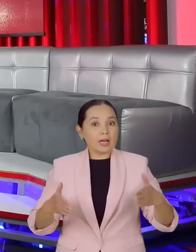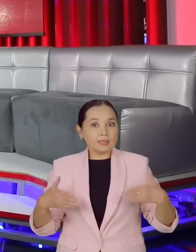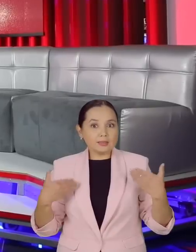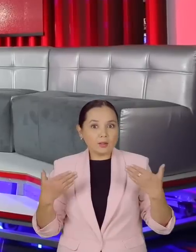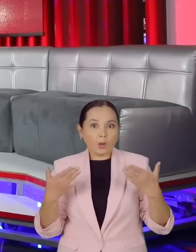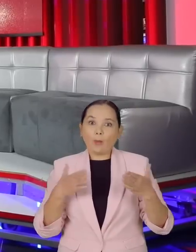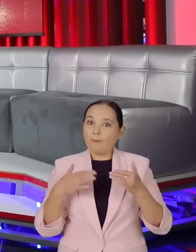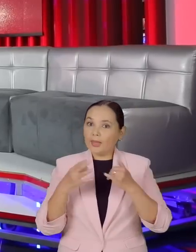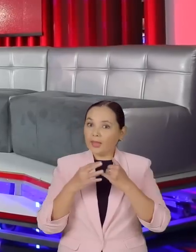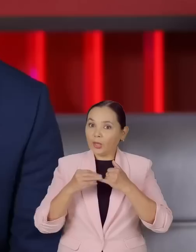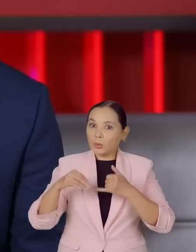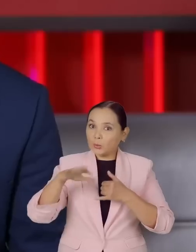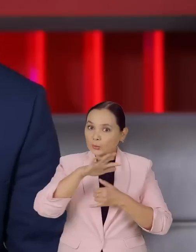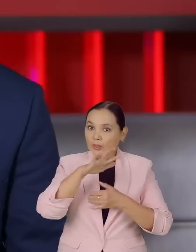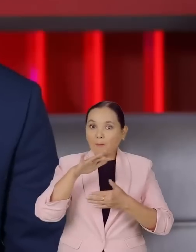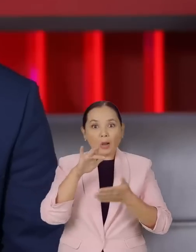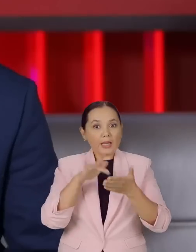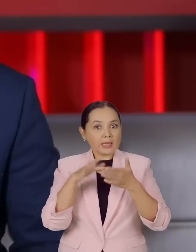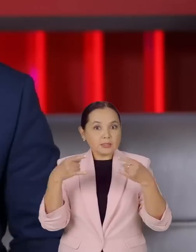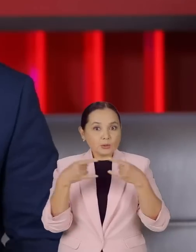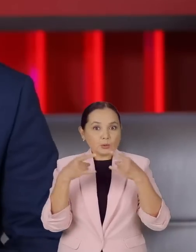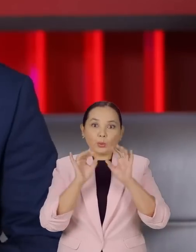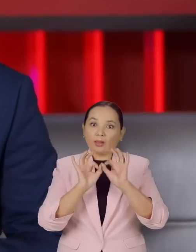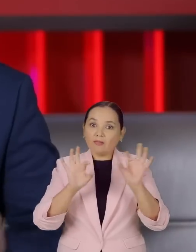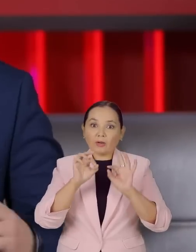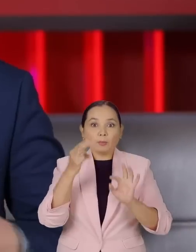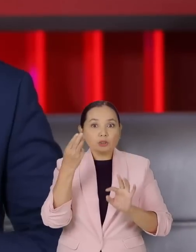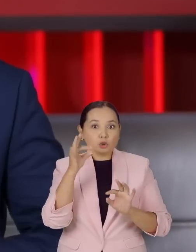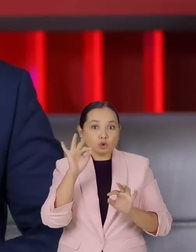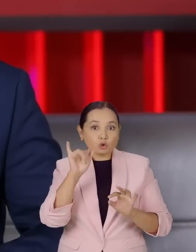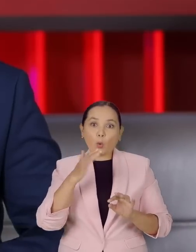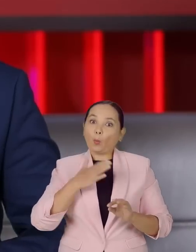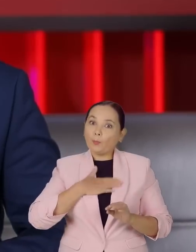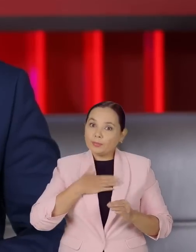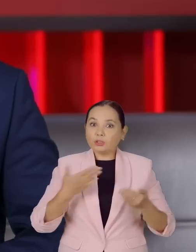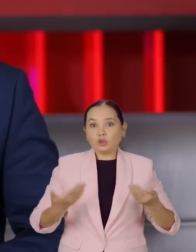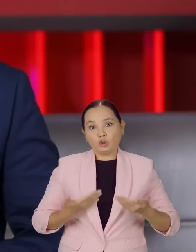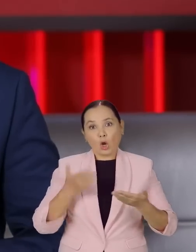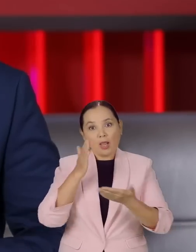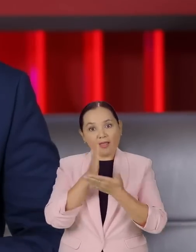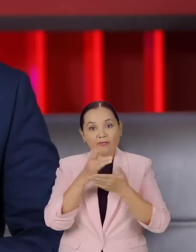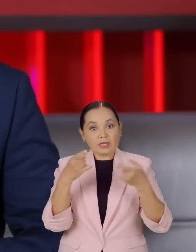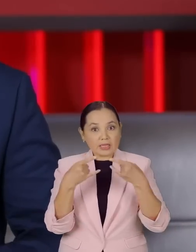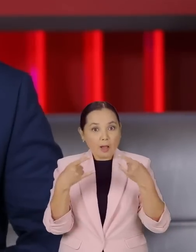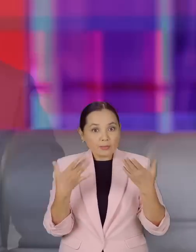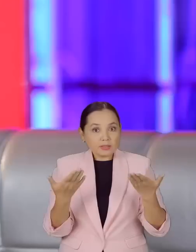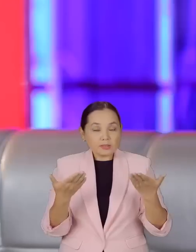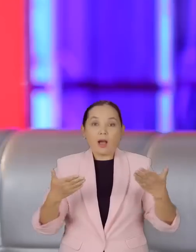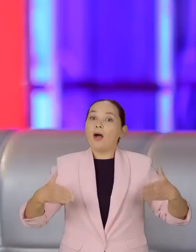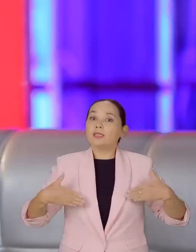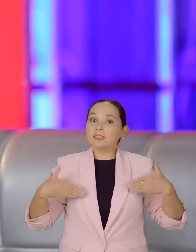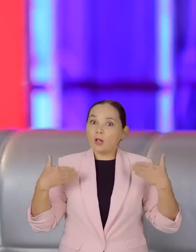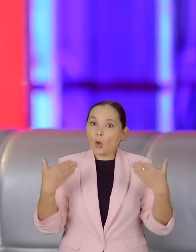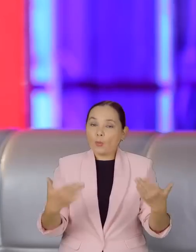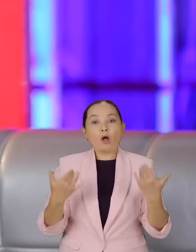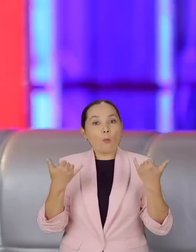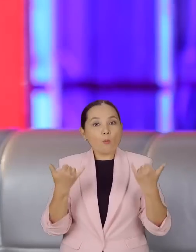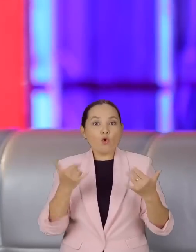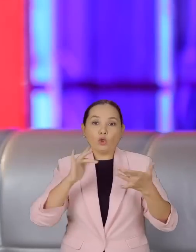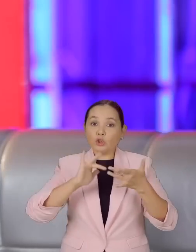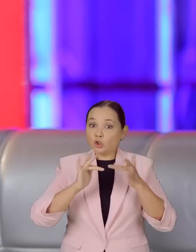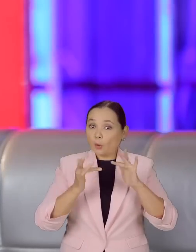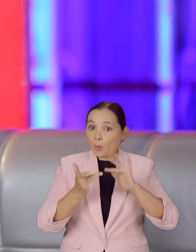Assalomu alaykum. Mening yurtim telekanalida markaziy studiya informatsion shousi va biz jonli efirdamiz. Assalomu alaykum. Bugun